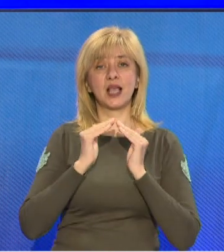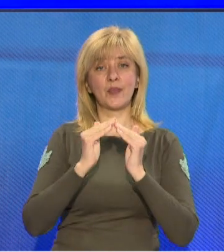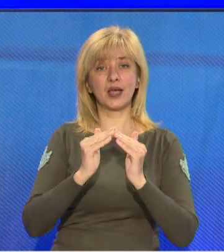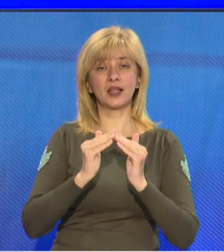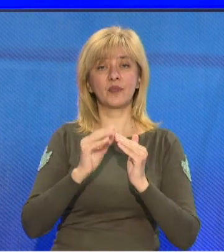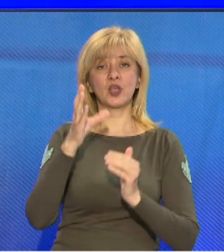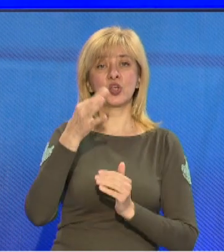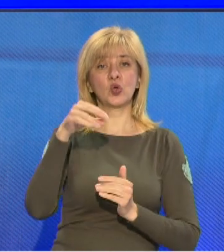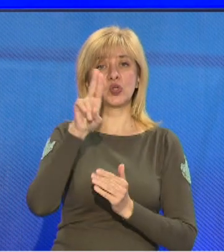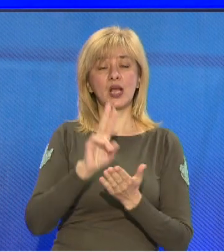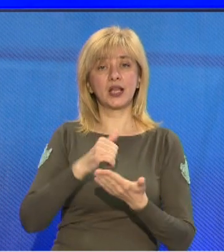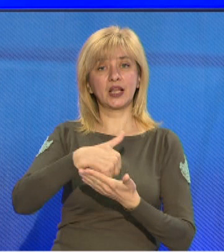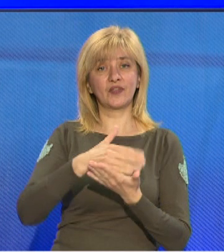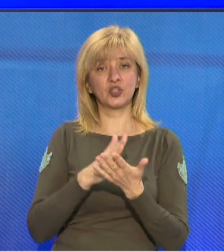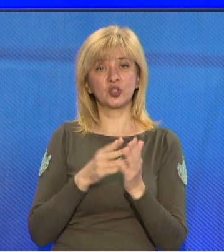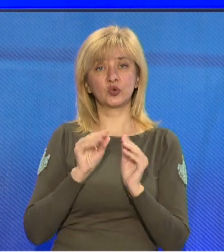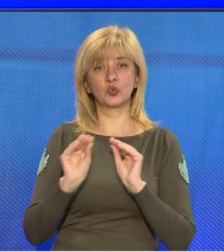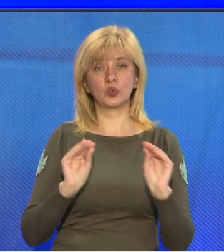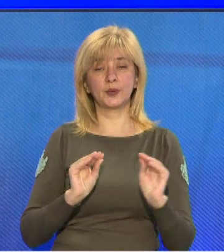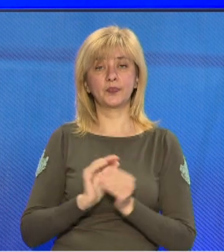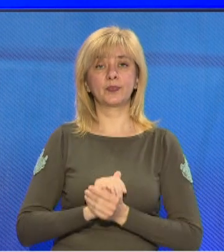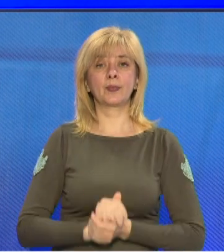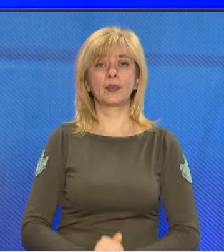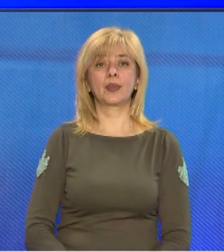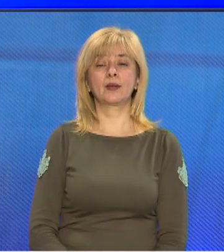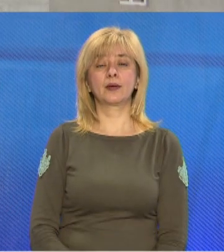социальной инфраструктуры. Катерина Бенедесюк, подробязней.